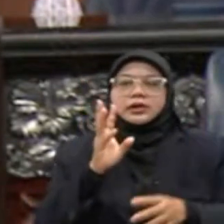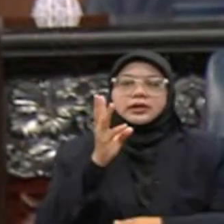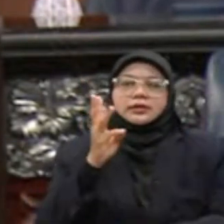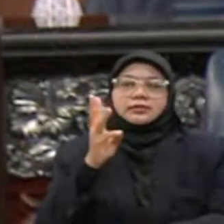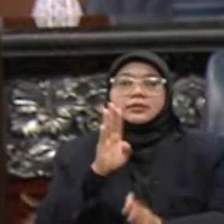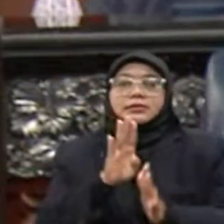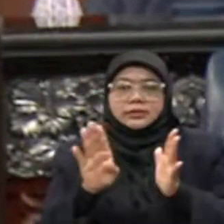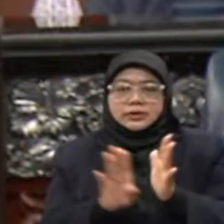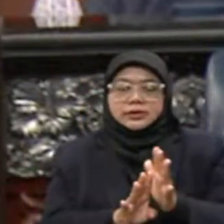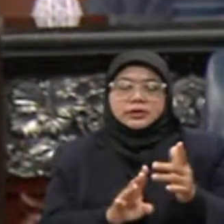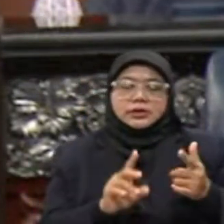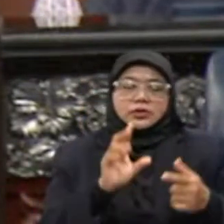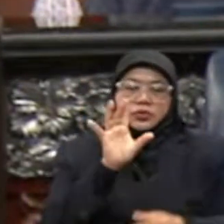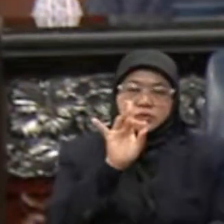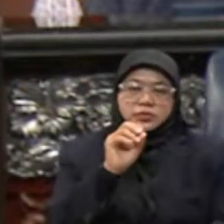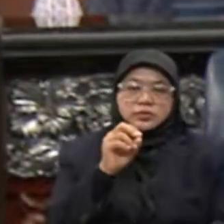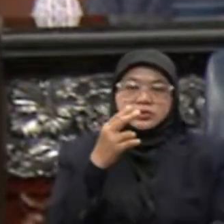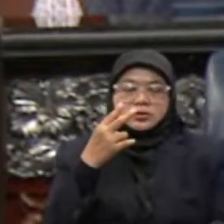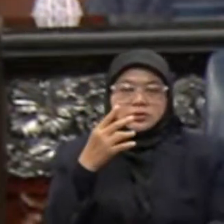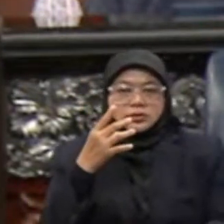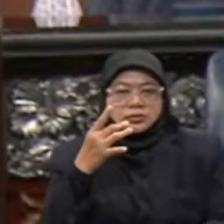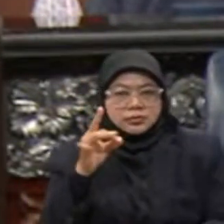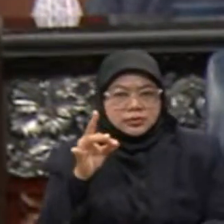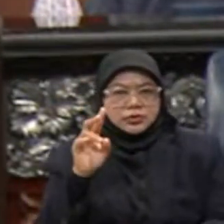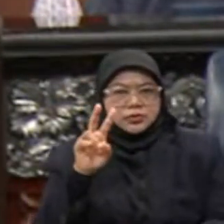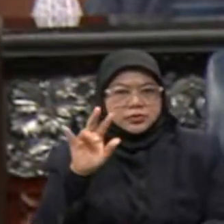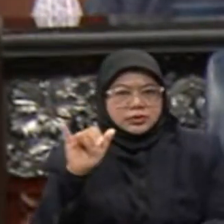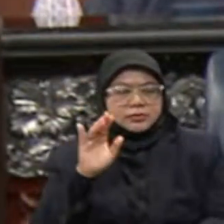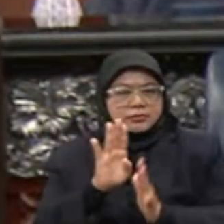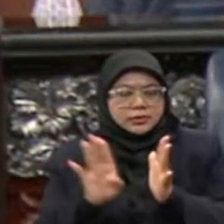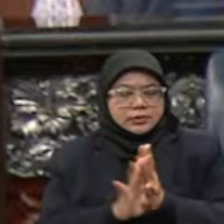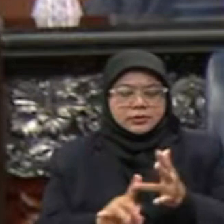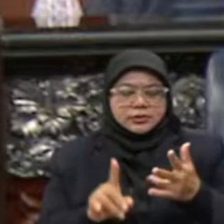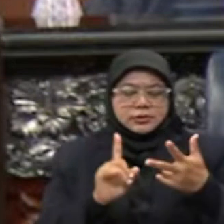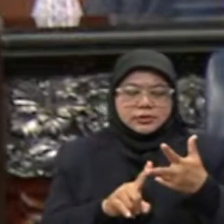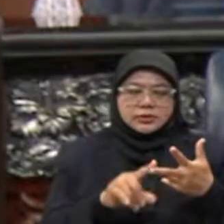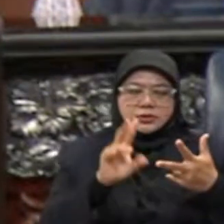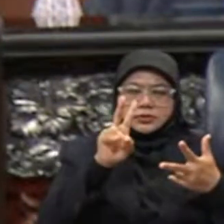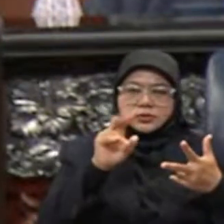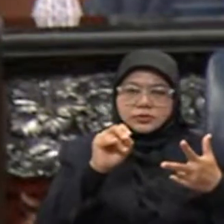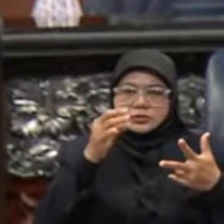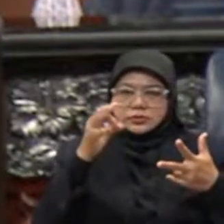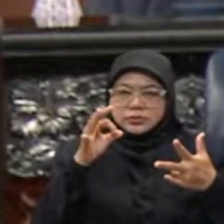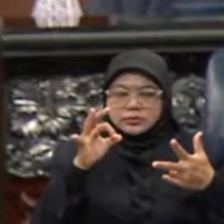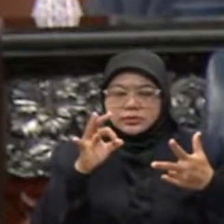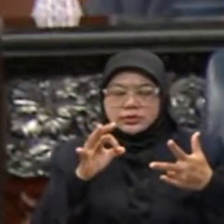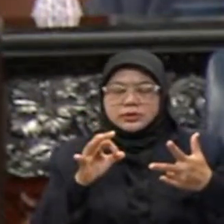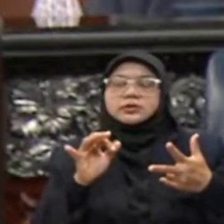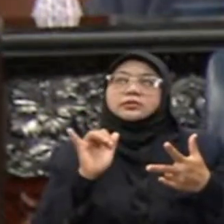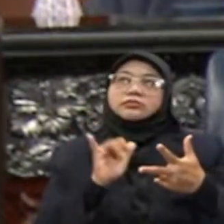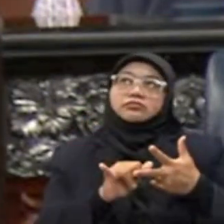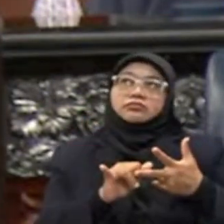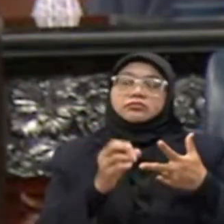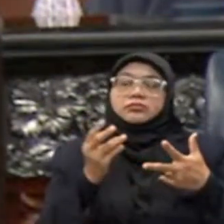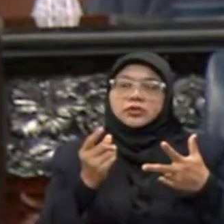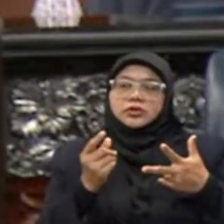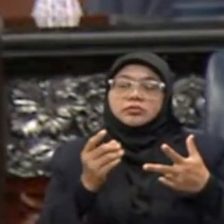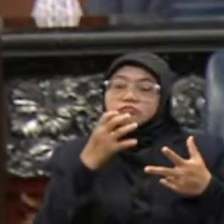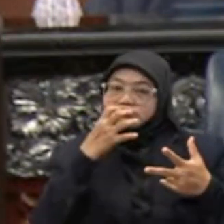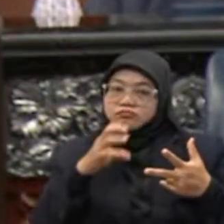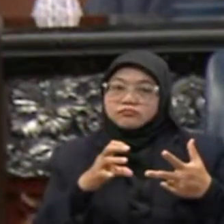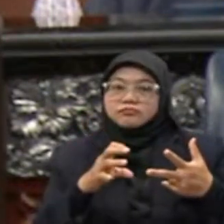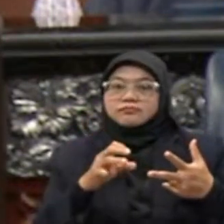Ringgit 2018 26 billion 2019 ini pada ketika agak kontroversi